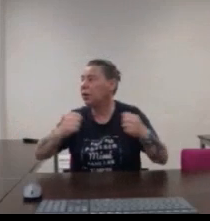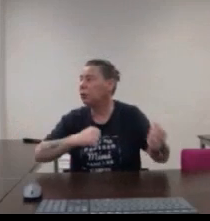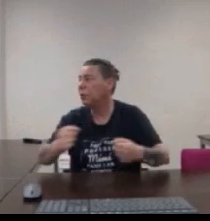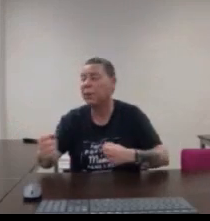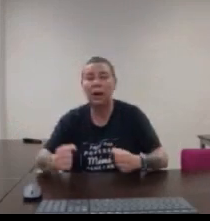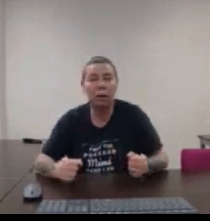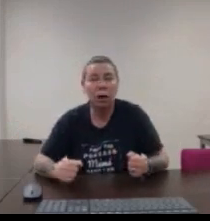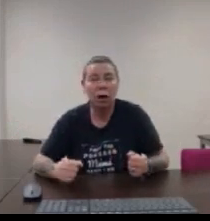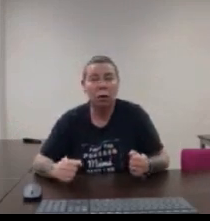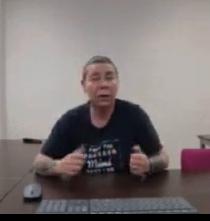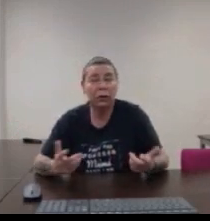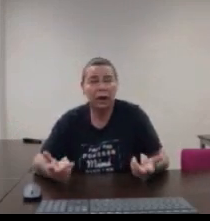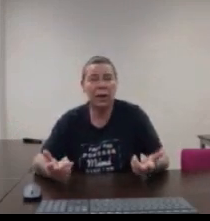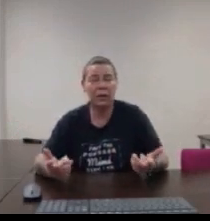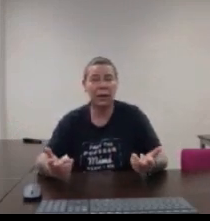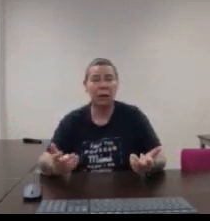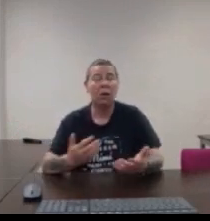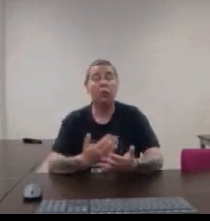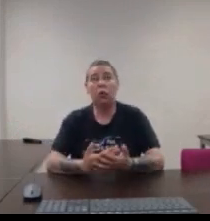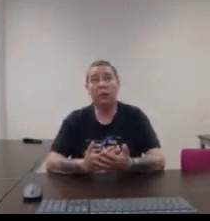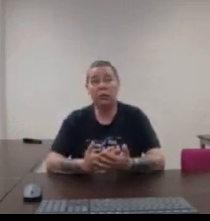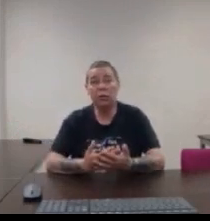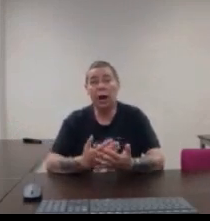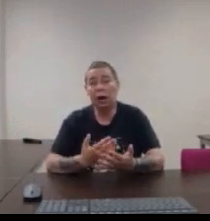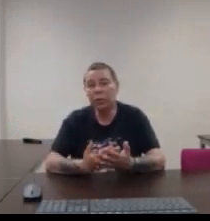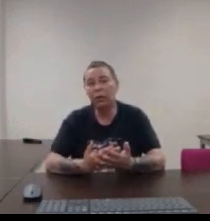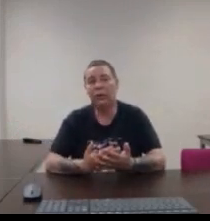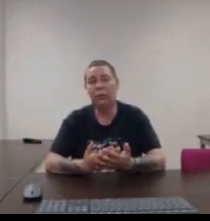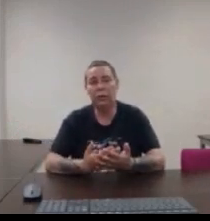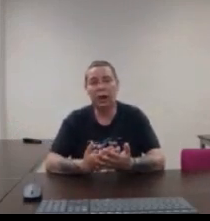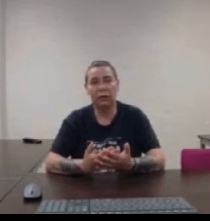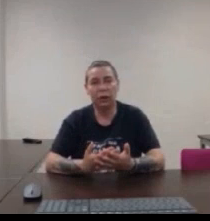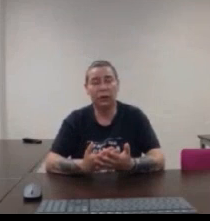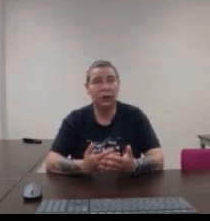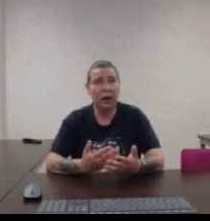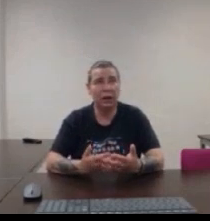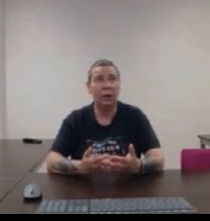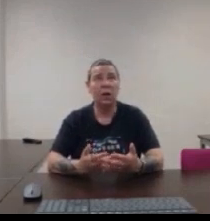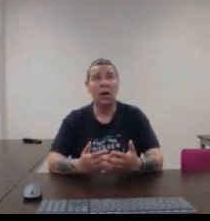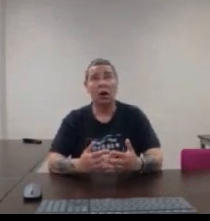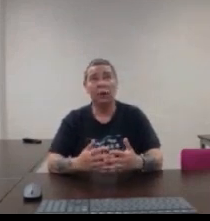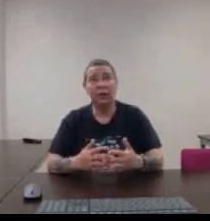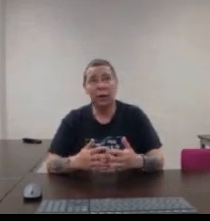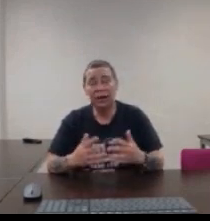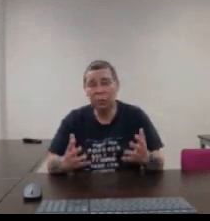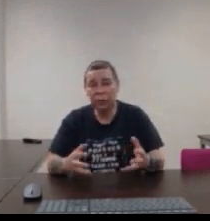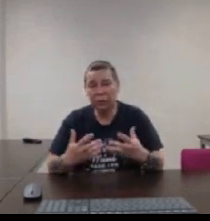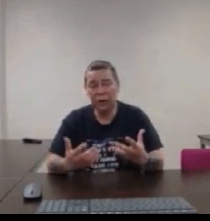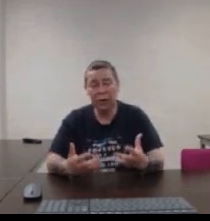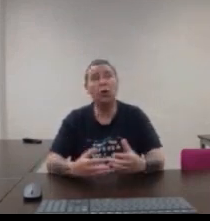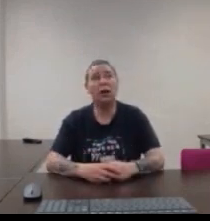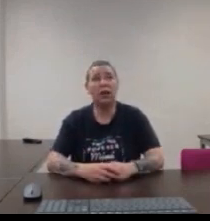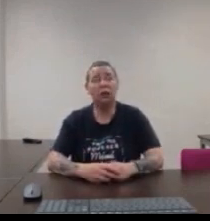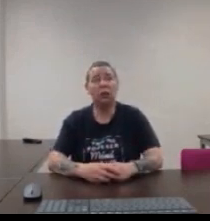répétés et qu'on fait pas du travail à la chaîne, pourquoi est-ce que on est aussi soumis à ce risque de TMS? En fait, c'est relativement